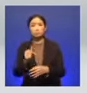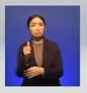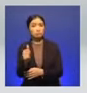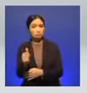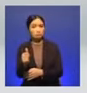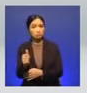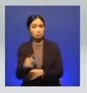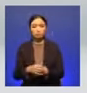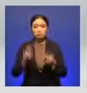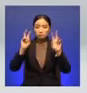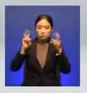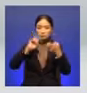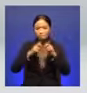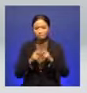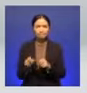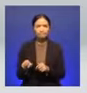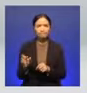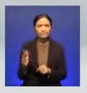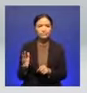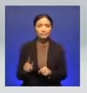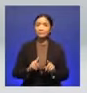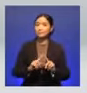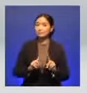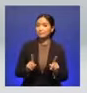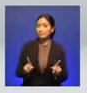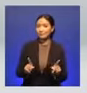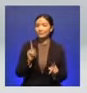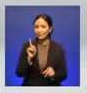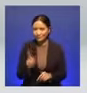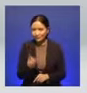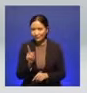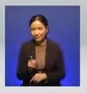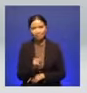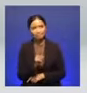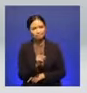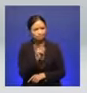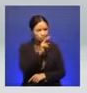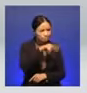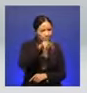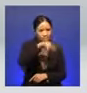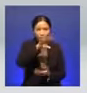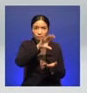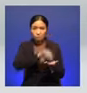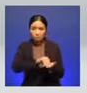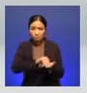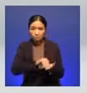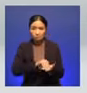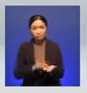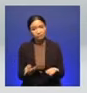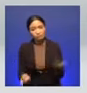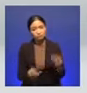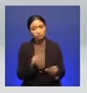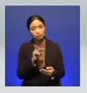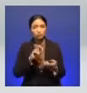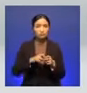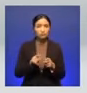ได้มีประเด็นเหล่านี้นะครับแต่อะไรก็ตามอันเนี้ยอาจจะต้องไปสำรวจหรือจริงๆเขาอาจจะไม่ได้มองปัญหานี้ก็ได้หม